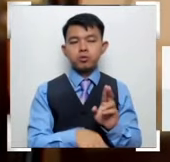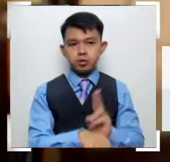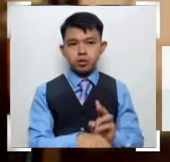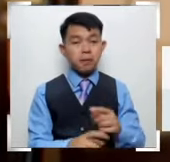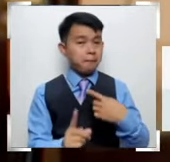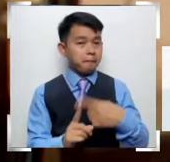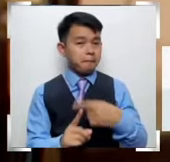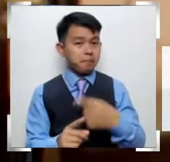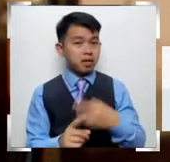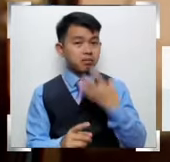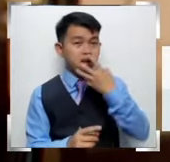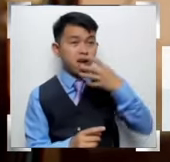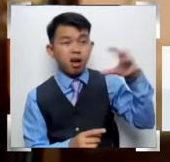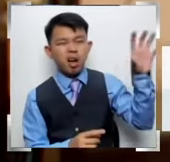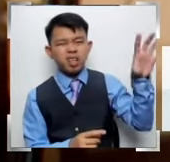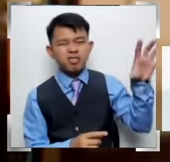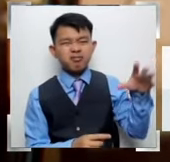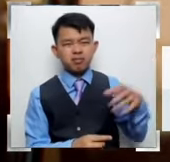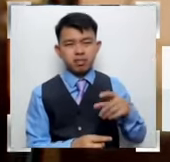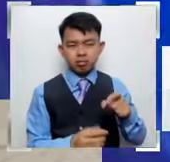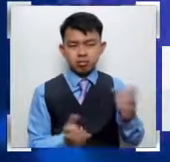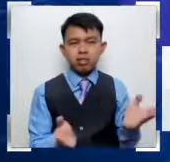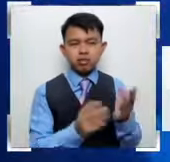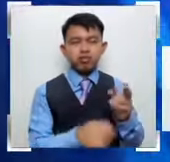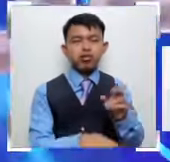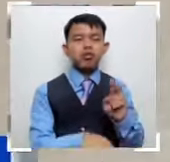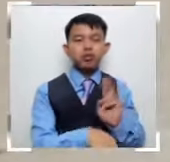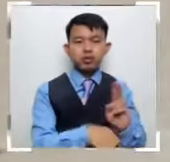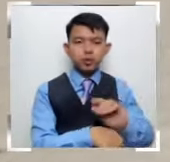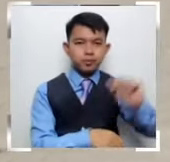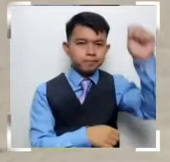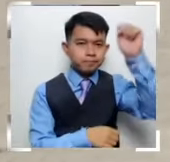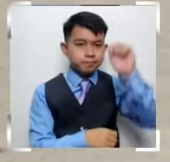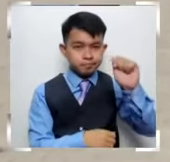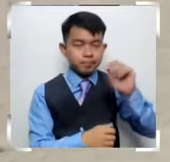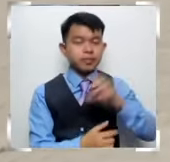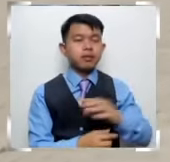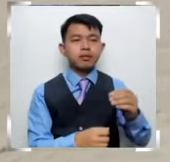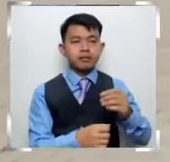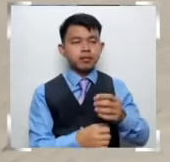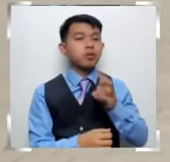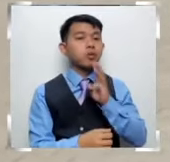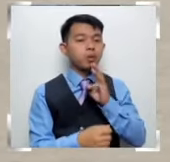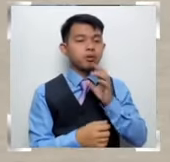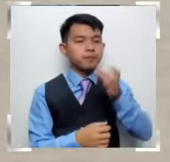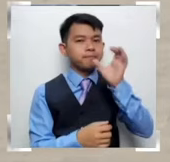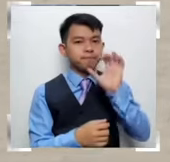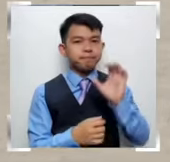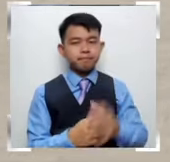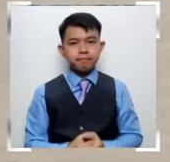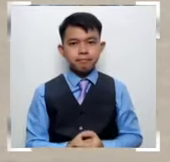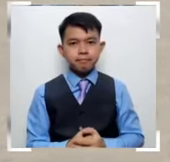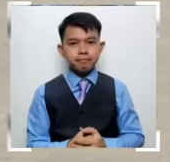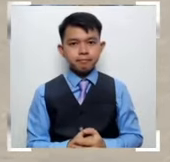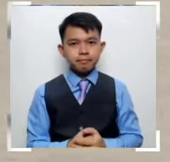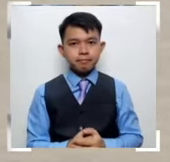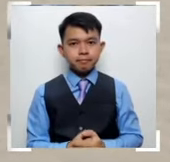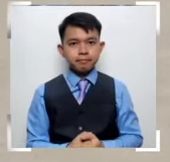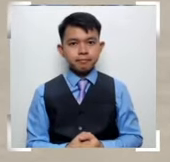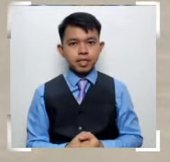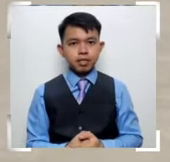own hats to hydrate themselves. Ang lakeshore ng Laguna Lake sa Lower Bicutan, Taguig, dati